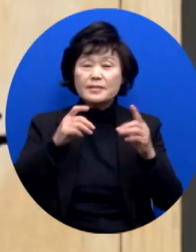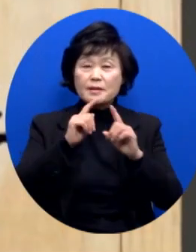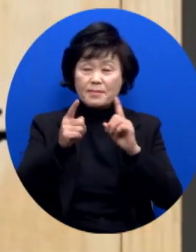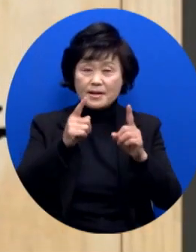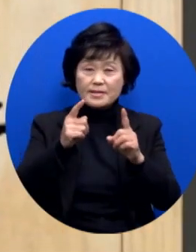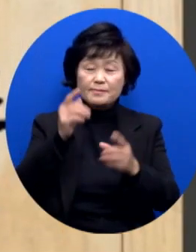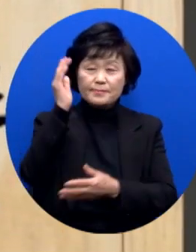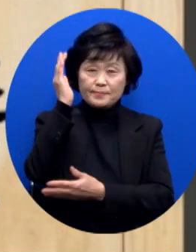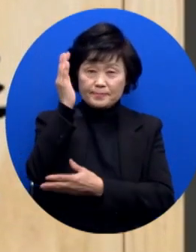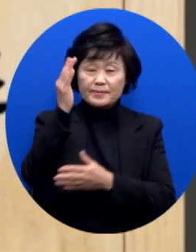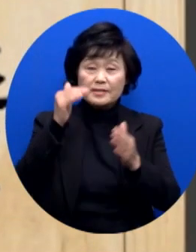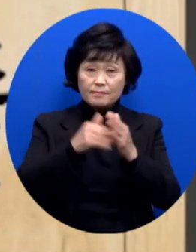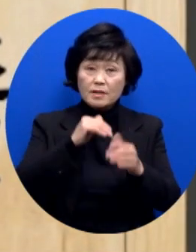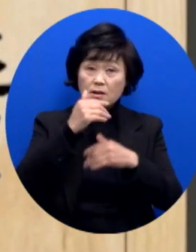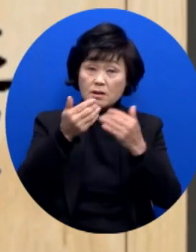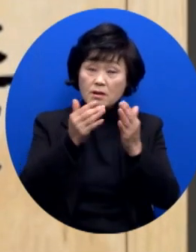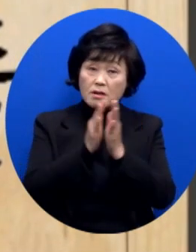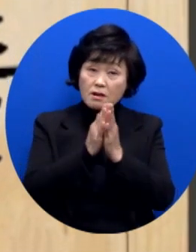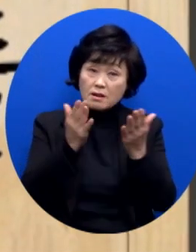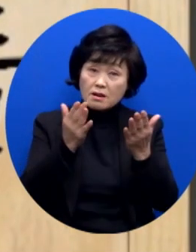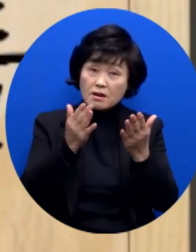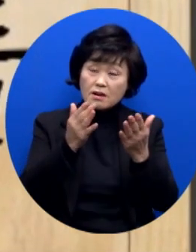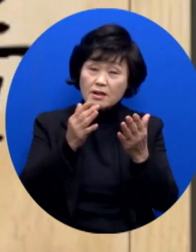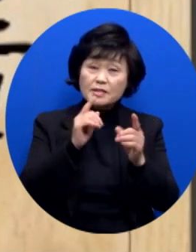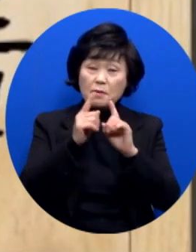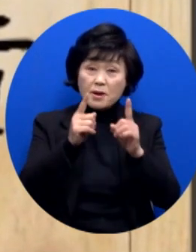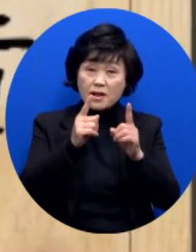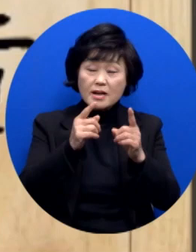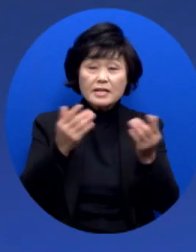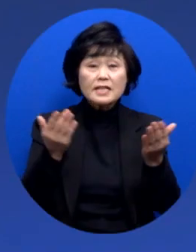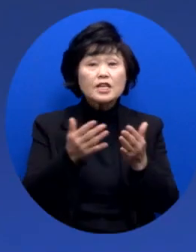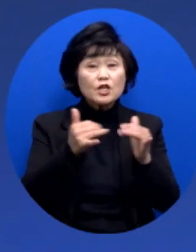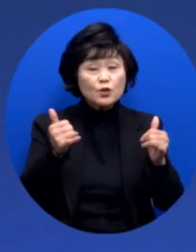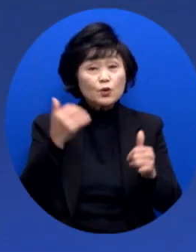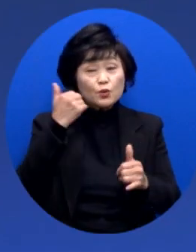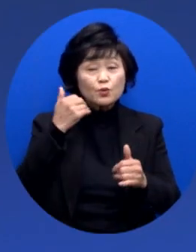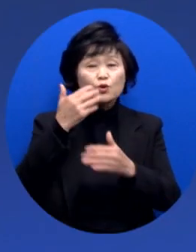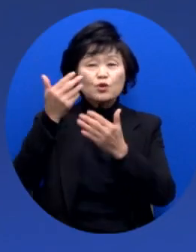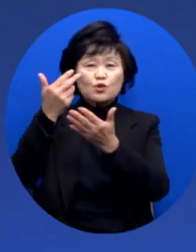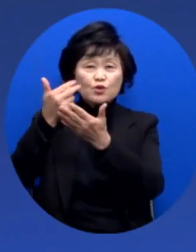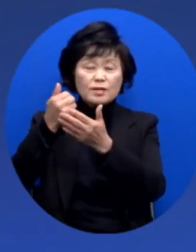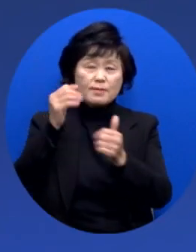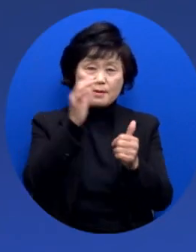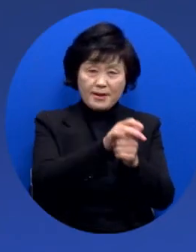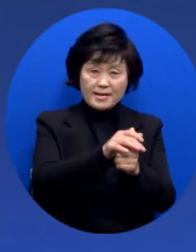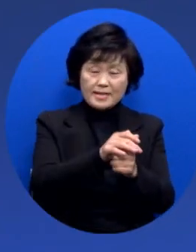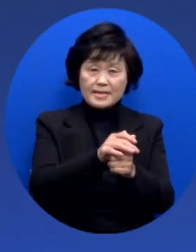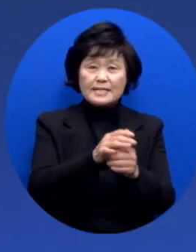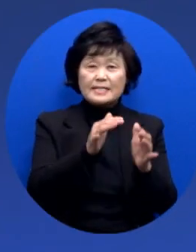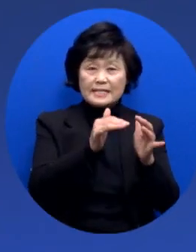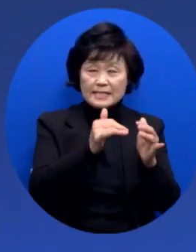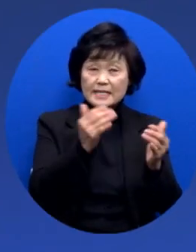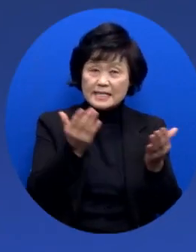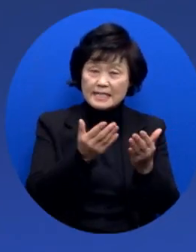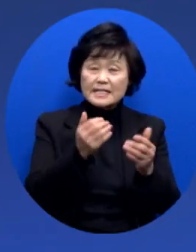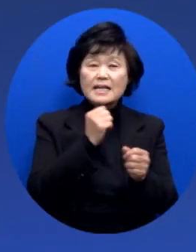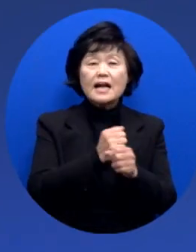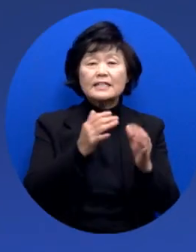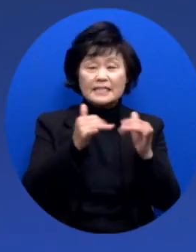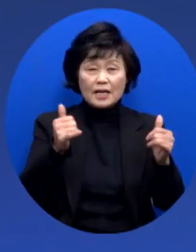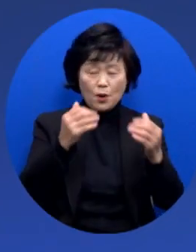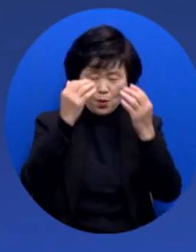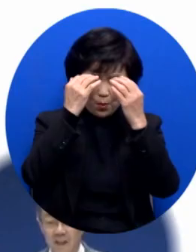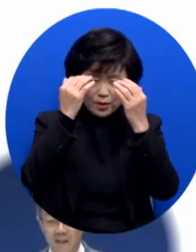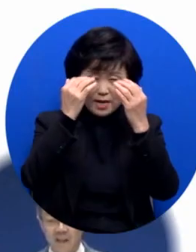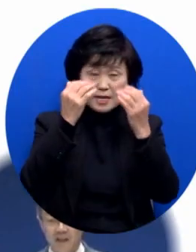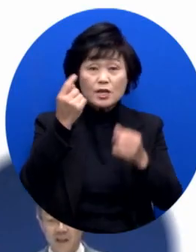한규삼 목사는 성경에서 말하는 일꾼은 주님이 맡기신 일을 하는 사람이라며 고난이 와도 낙심하지 말고 오직